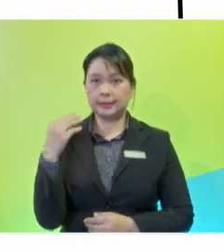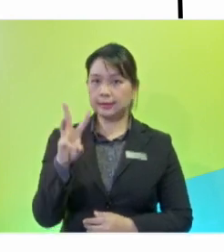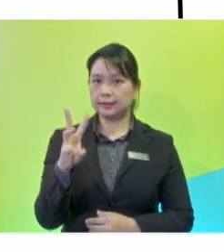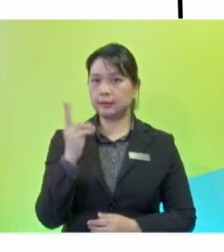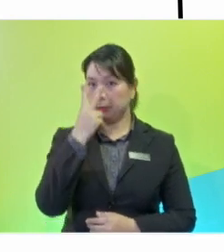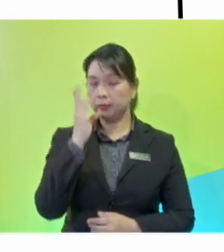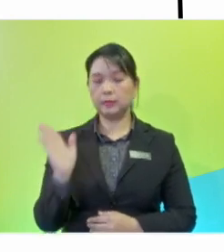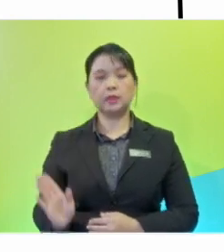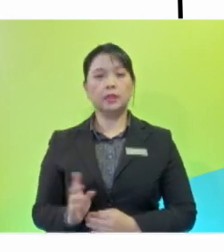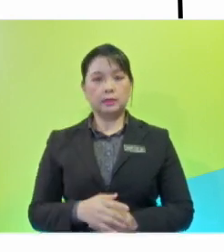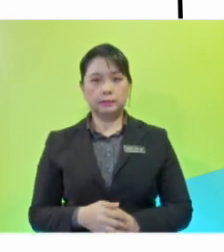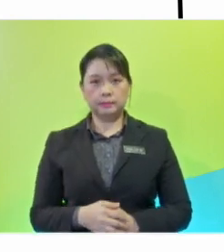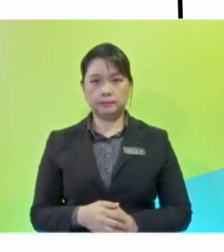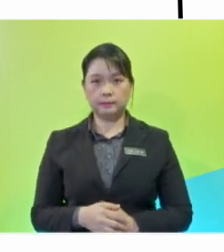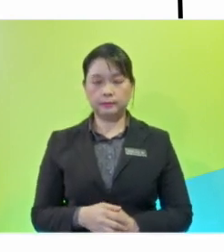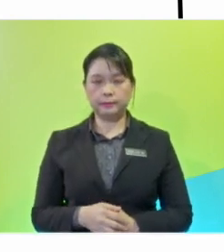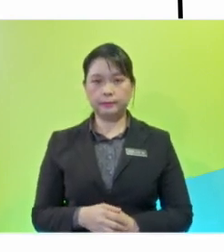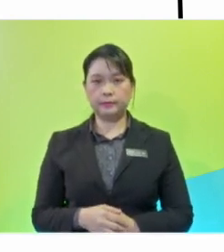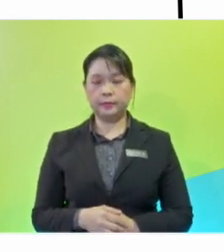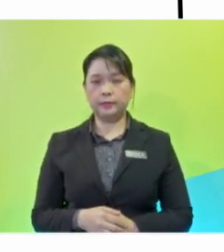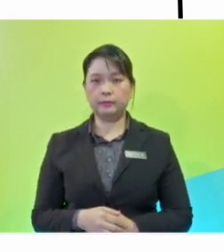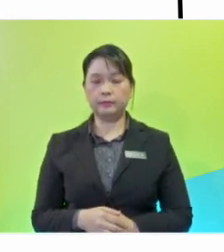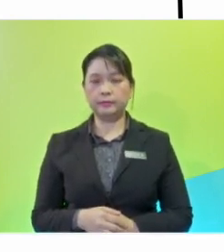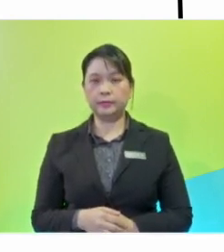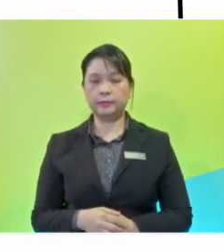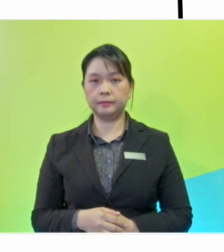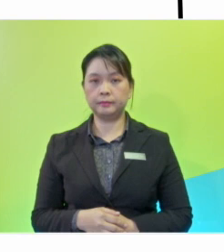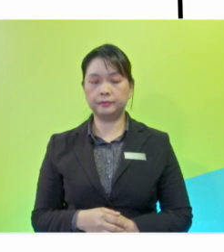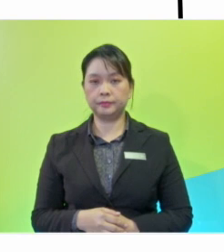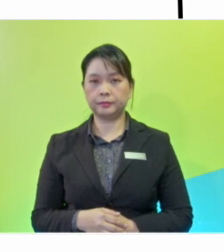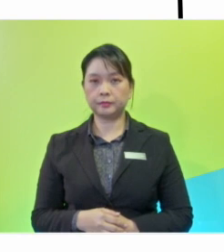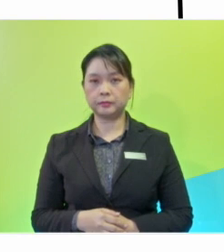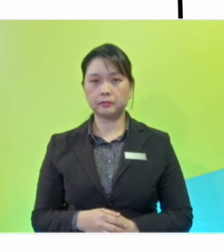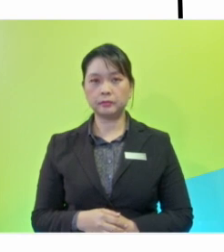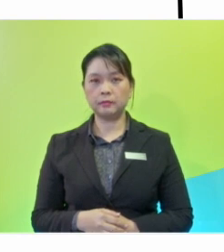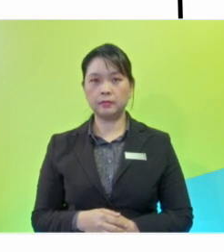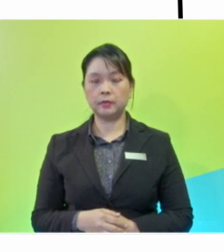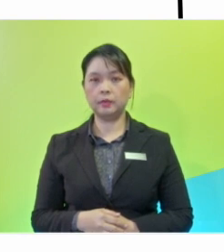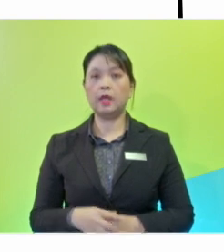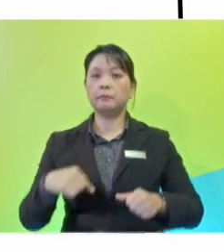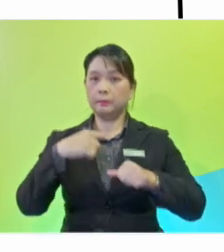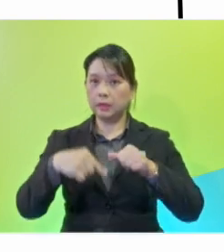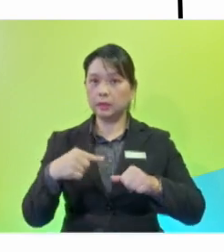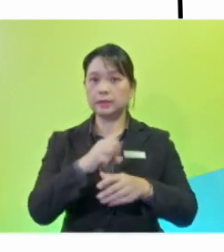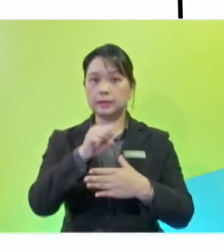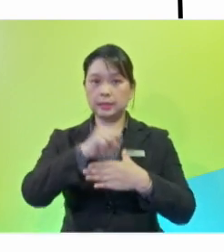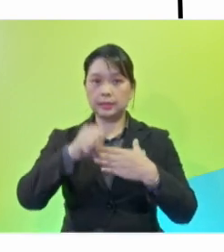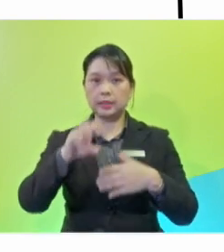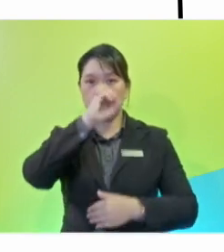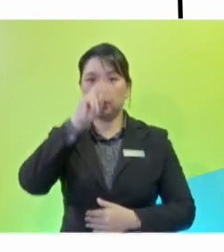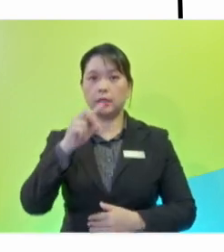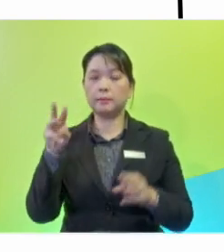T2 adalah x + 4 so apabila kita selesaikan soal dalam sini kita perlu buat jarak silang pilih jarak silang